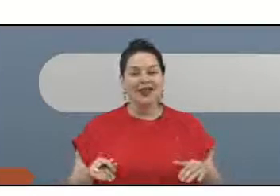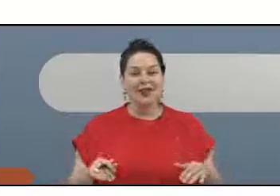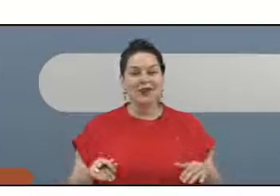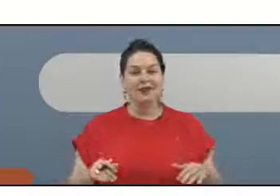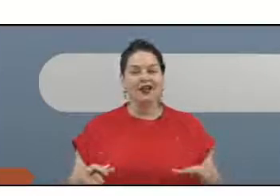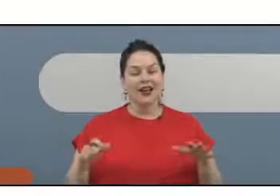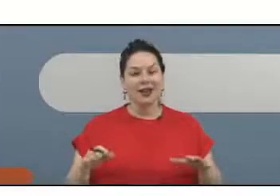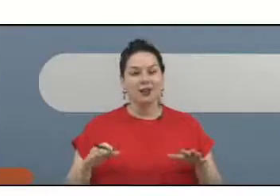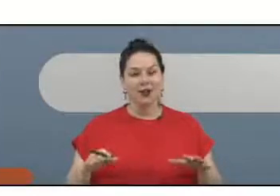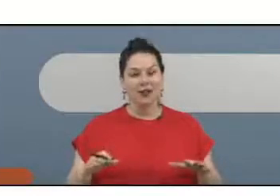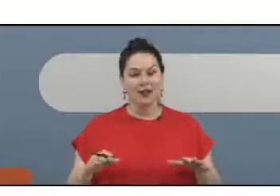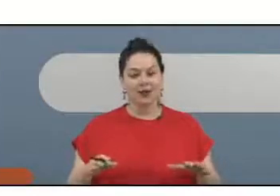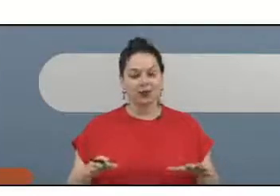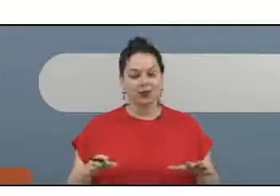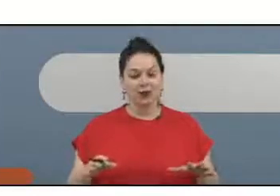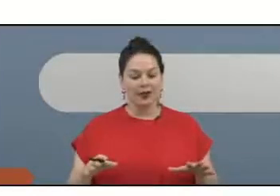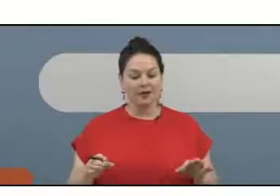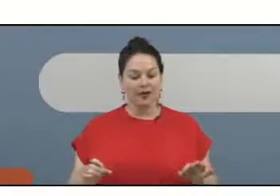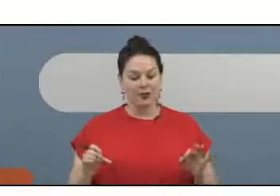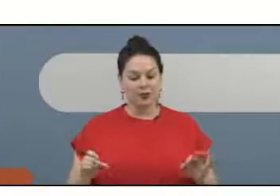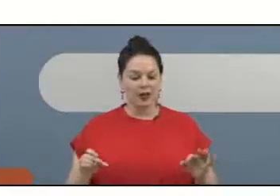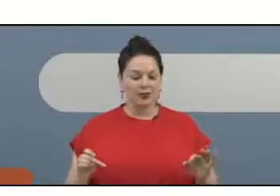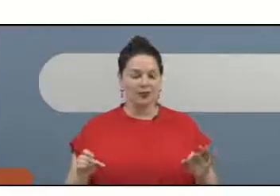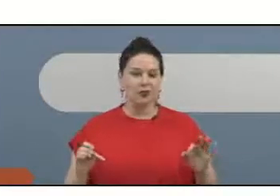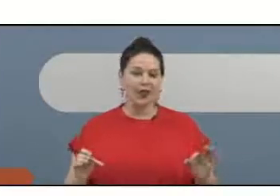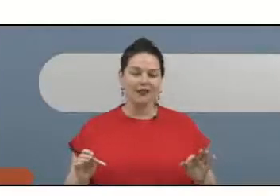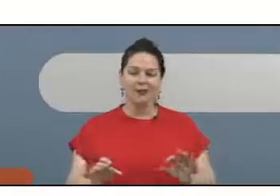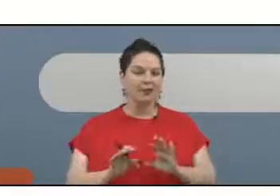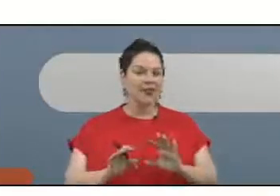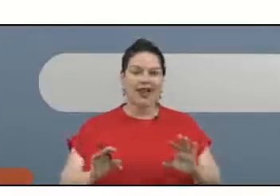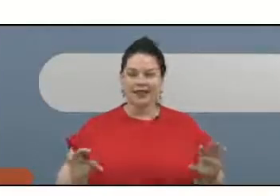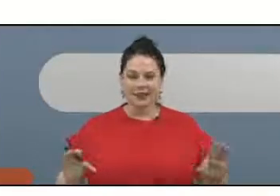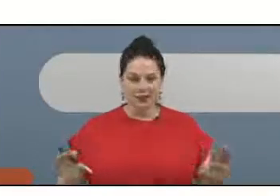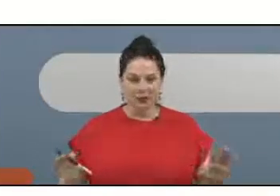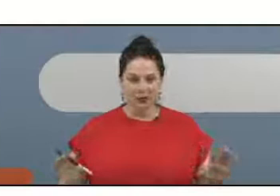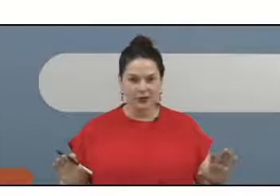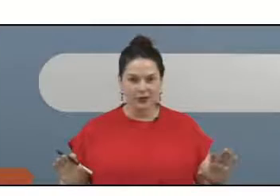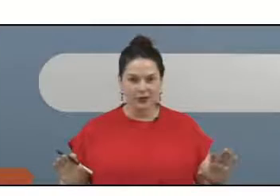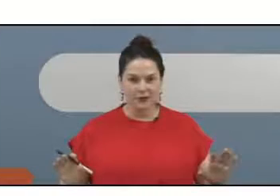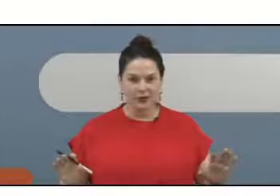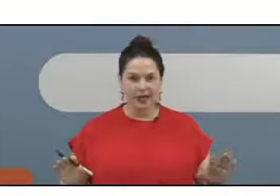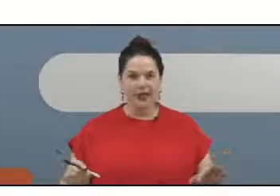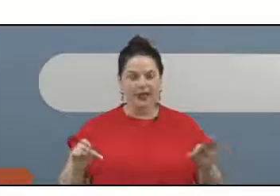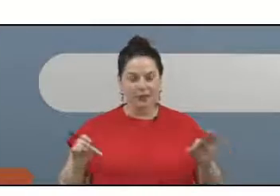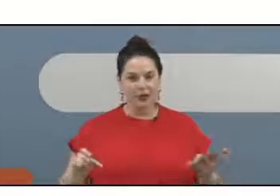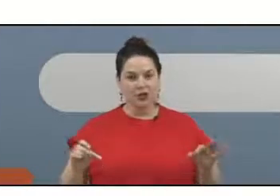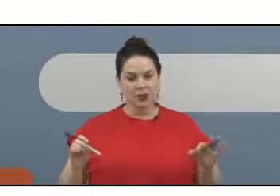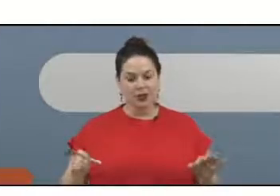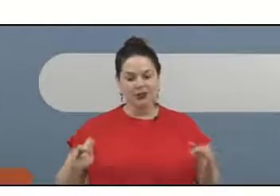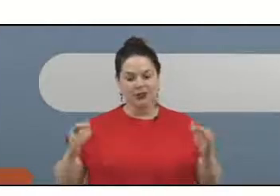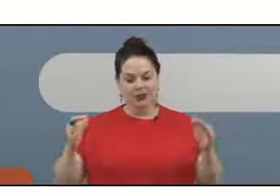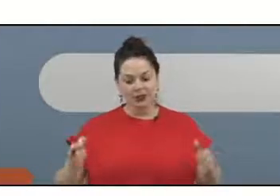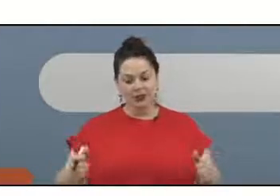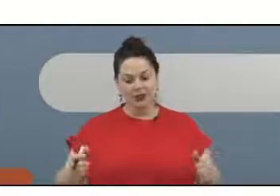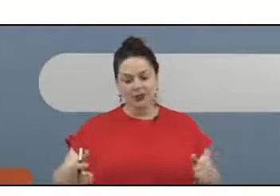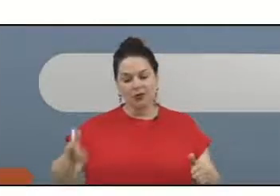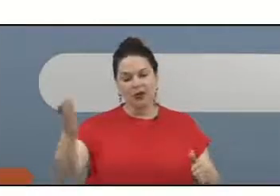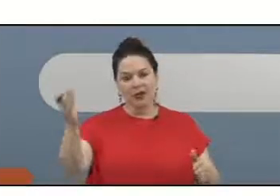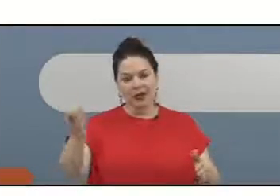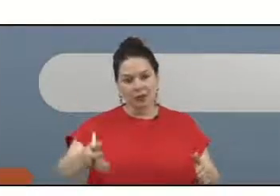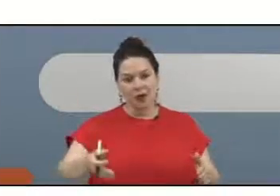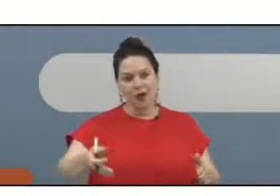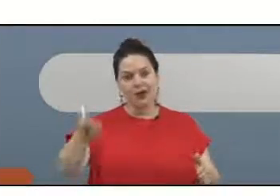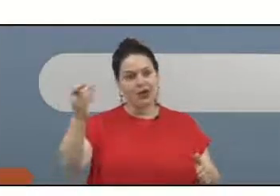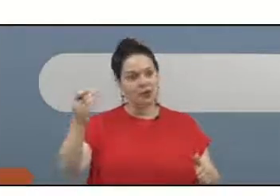מה שצריך להיות. אנחנו בני אדם, אנחנו לא אלים, והתמונה הזאת אומרת, אל תפרסו כנפיים, כי מי שפורס